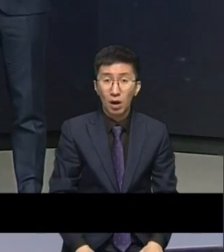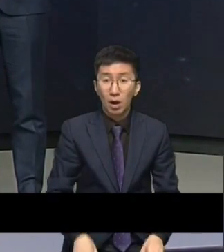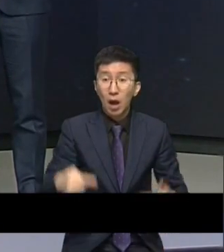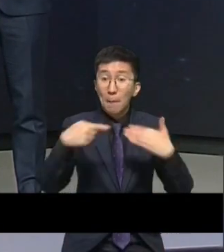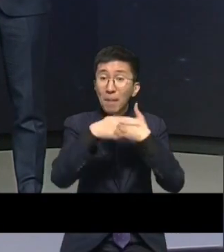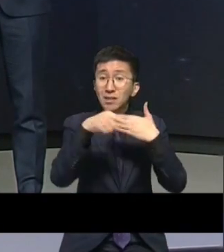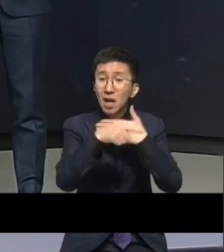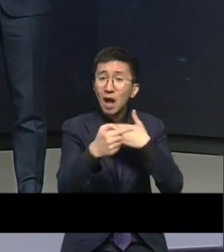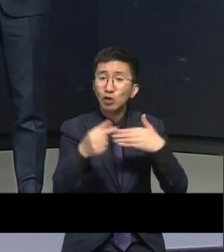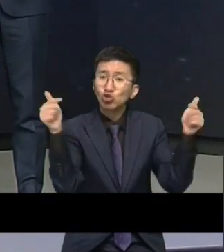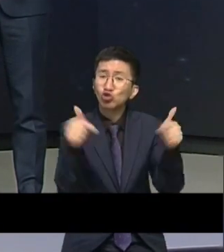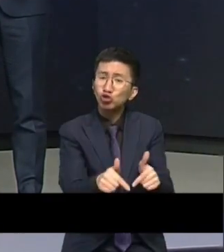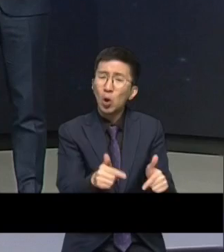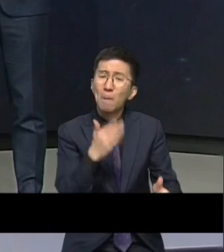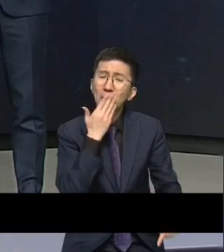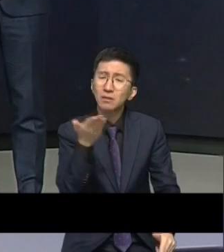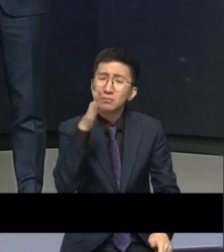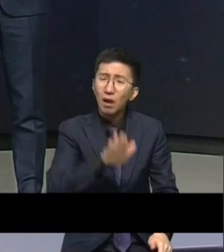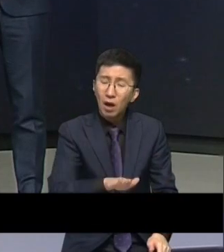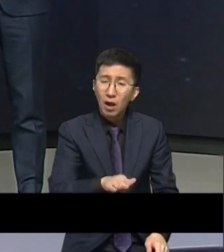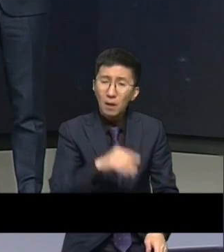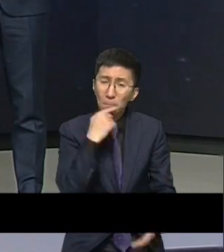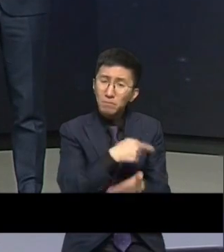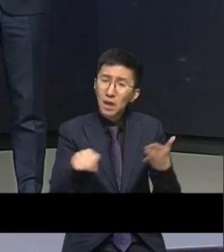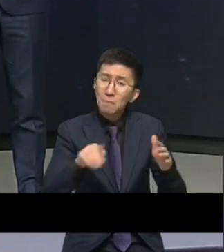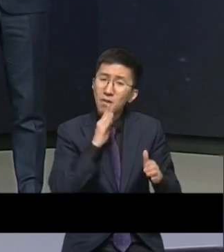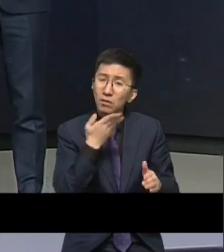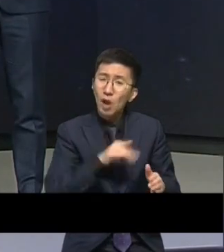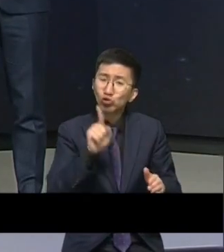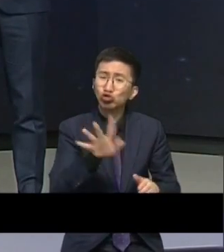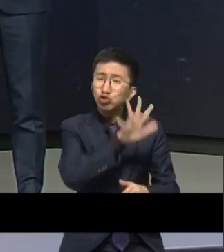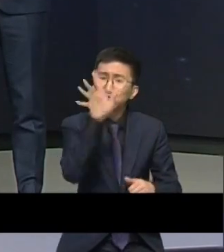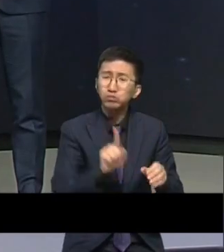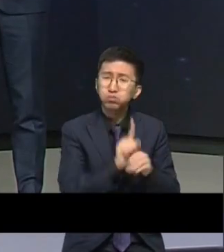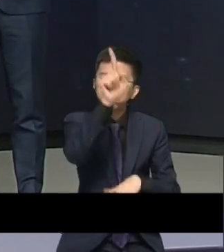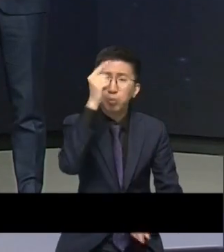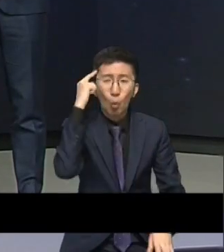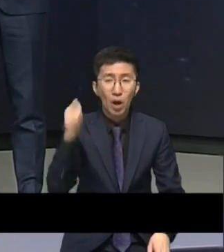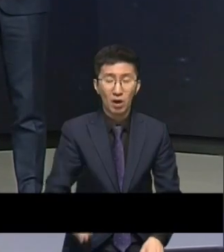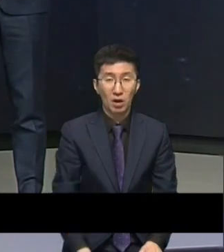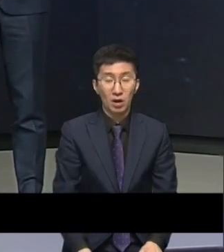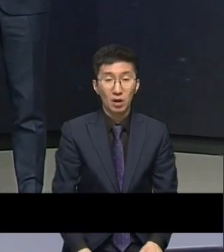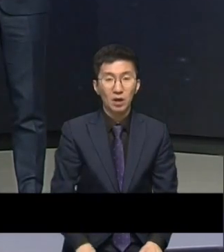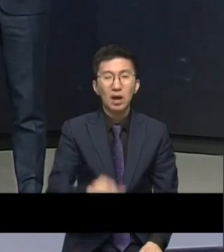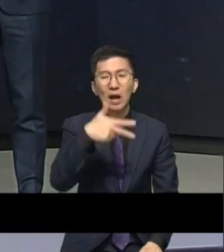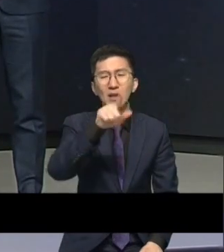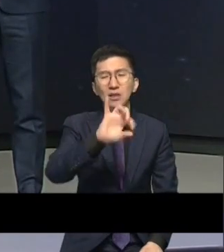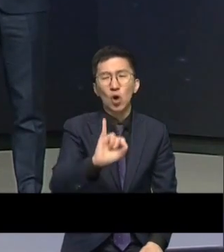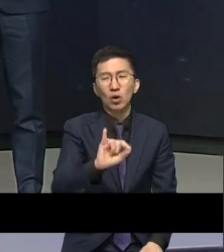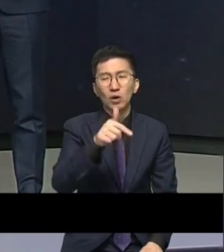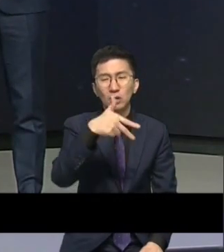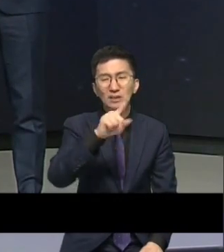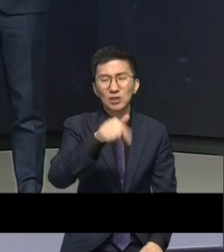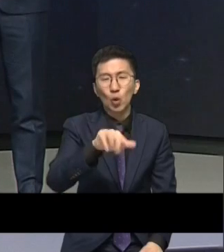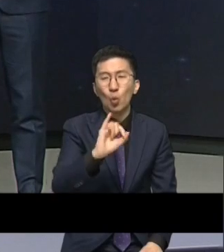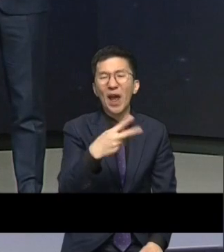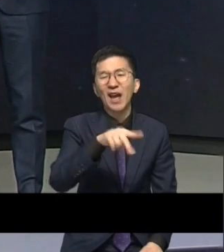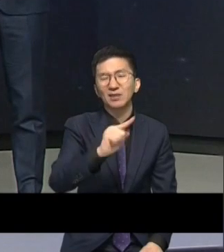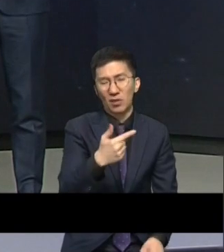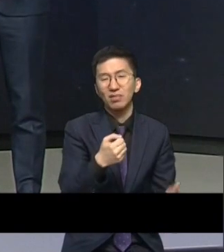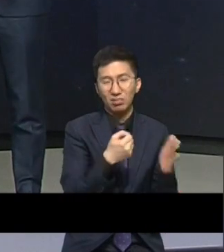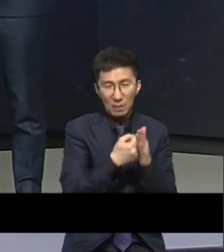반사경의 크기를 줄이면서까지 우주로 갔을까요? 역시 앞서 설명한 적외선 때문입니다. 지구의